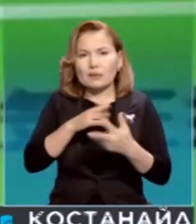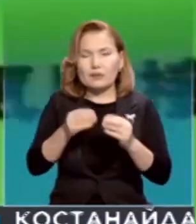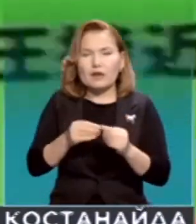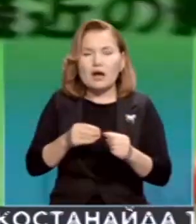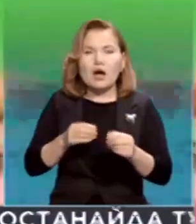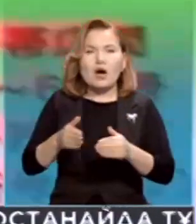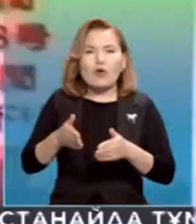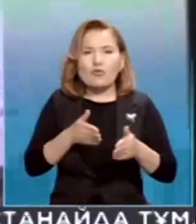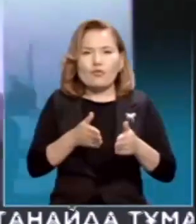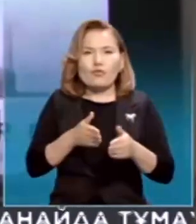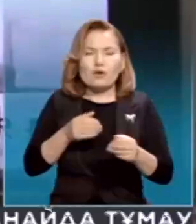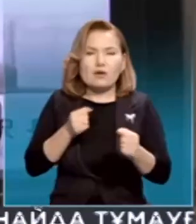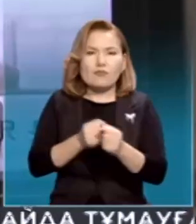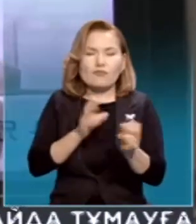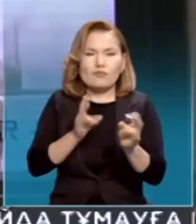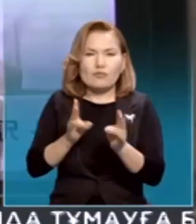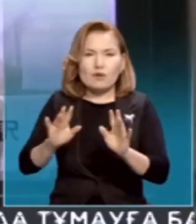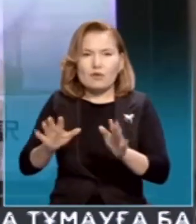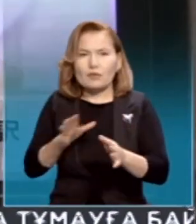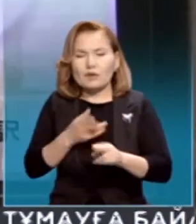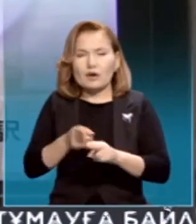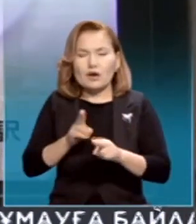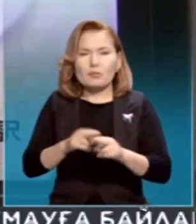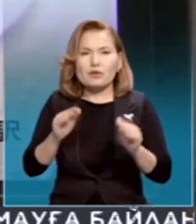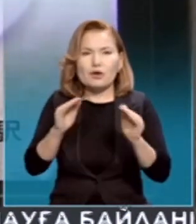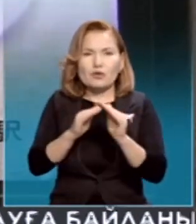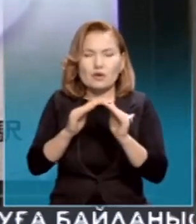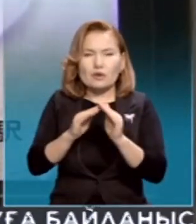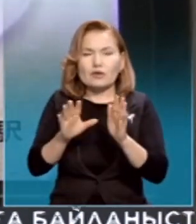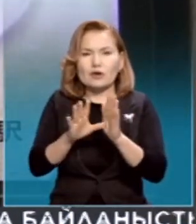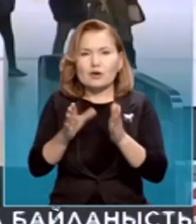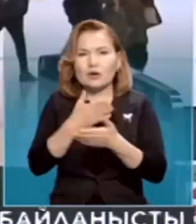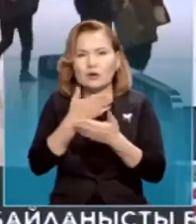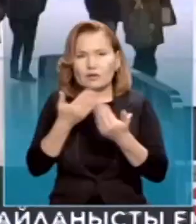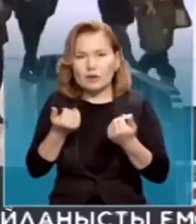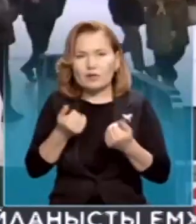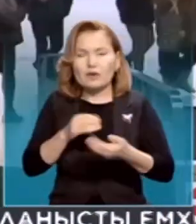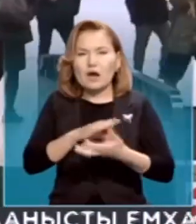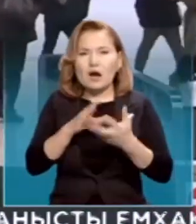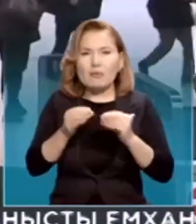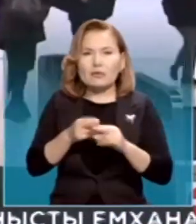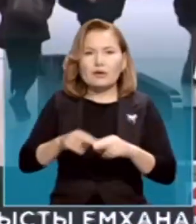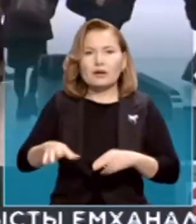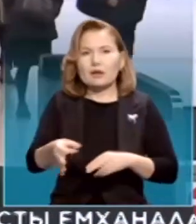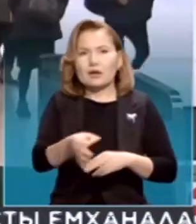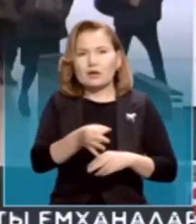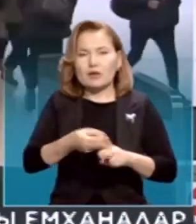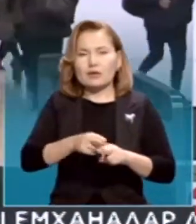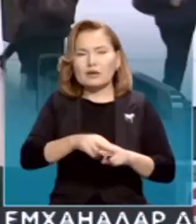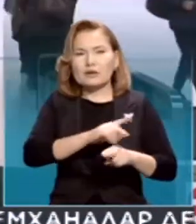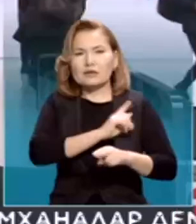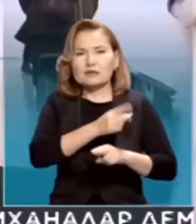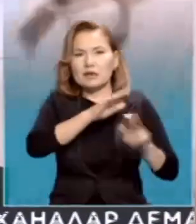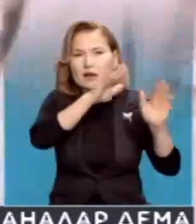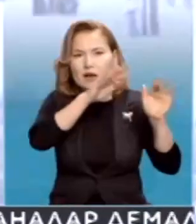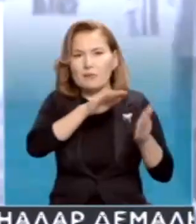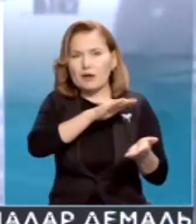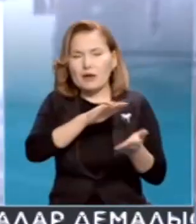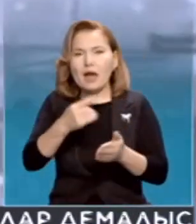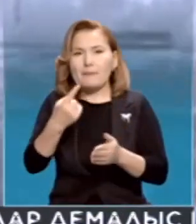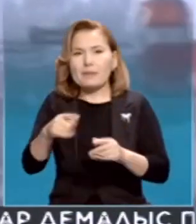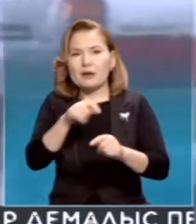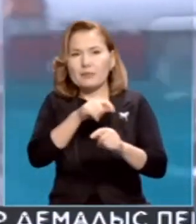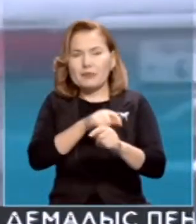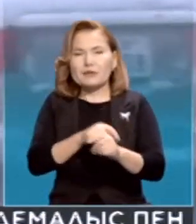Көлік апаты да көбеген, талай үй жарықсыз қалуы мүмкін. NHK телекомпаниясының хабарлауынша, Хоккайдо аралына түскен қардың қалыңдығы 1